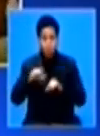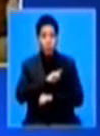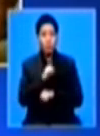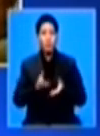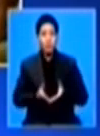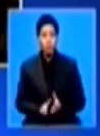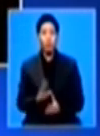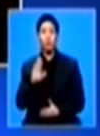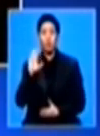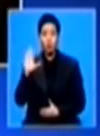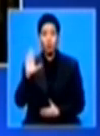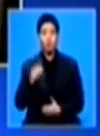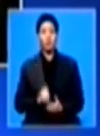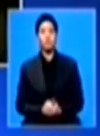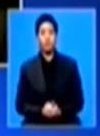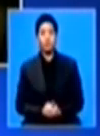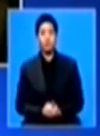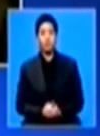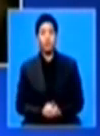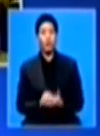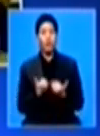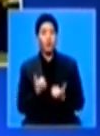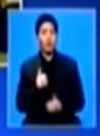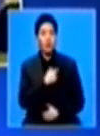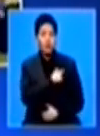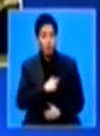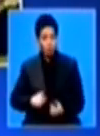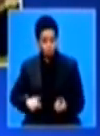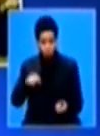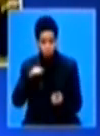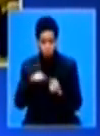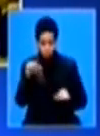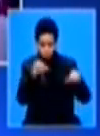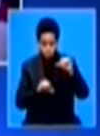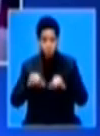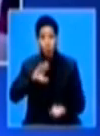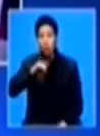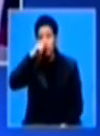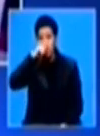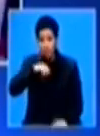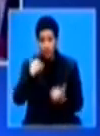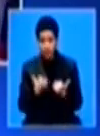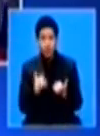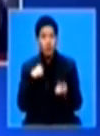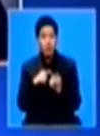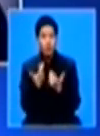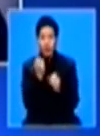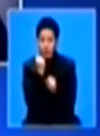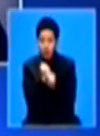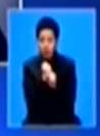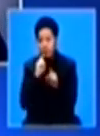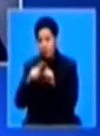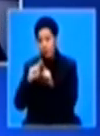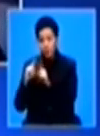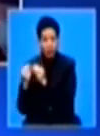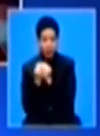ชินีนาถรวมทั้งสืบสานพระราชปณิธานในสมเด็จพระมหิตลาธิเบศอดุลยเดชวิกรมพระบรมราชชน